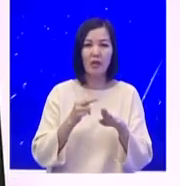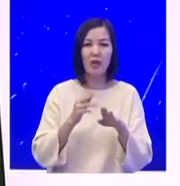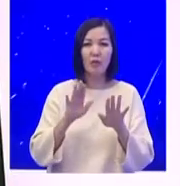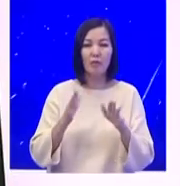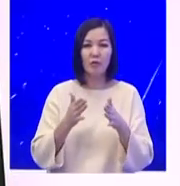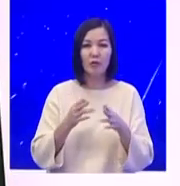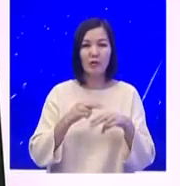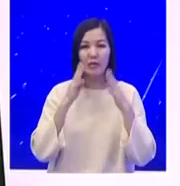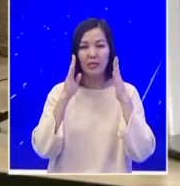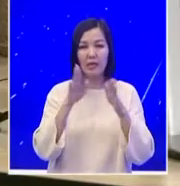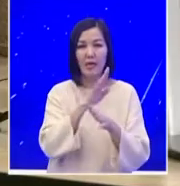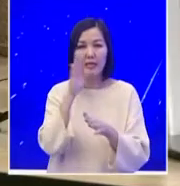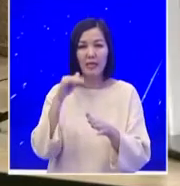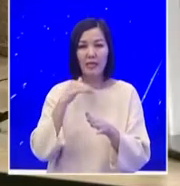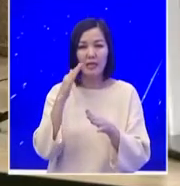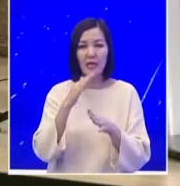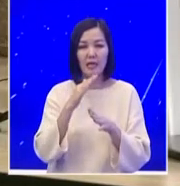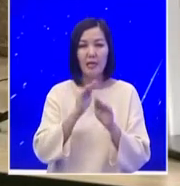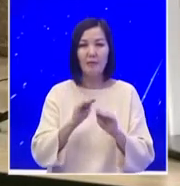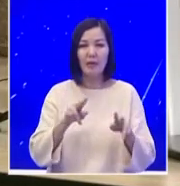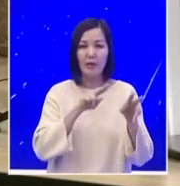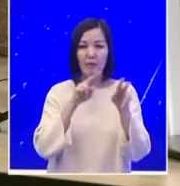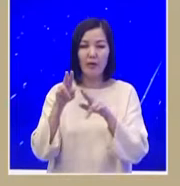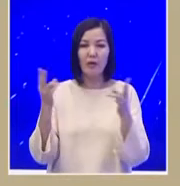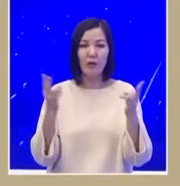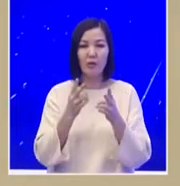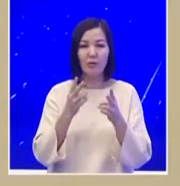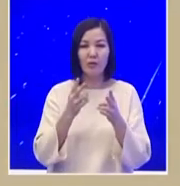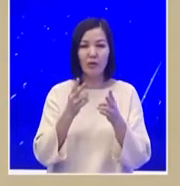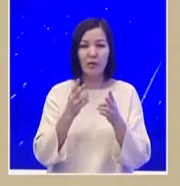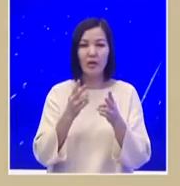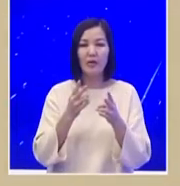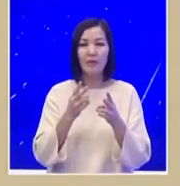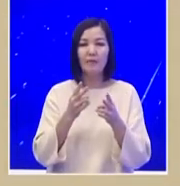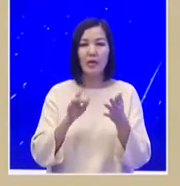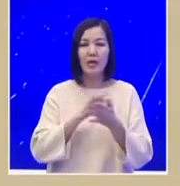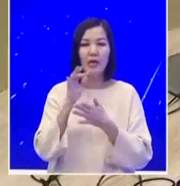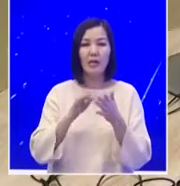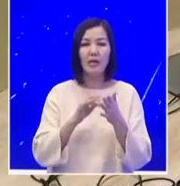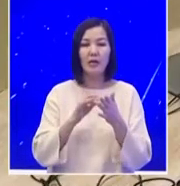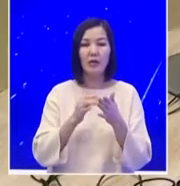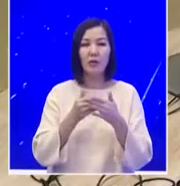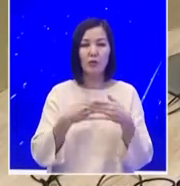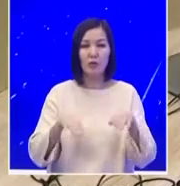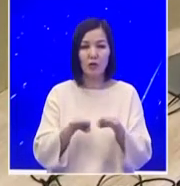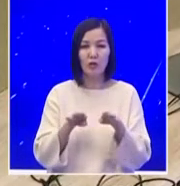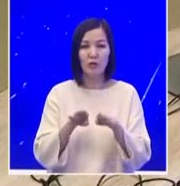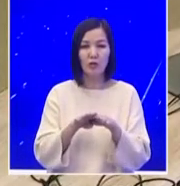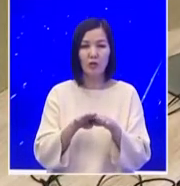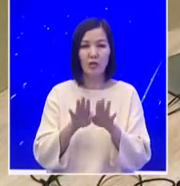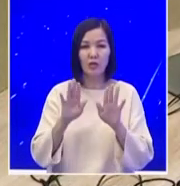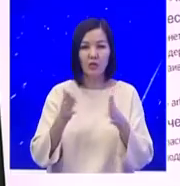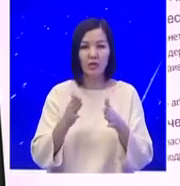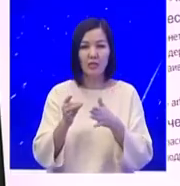жағдайда ескере отырып, ата-аналар балаларын бақылауға алуды қаперге салды. Сонымен қатар шаһарда осыған ұқсас жағдайлар